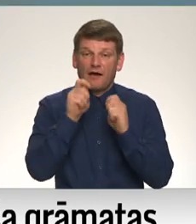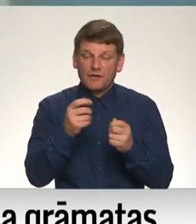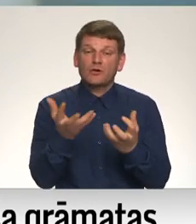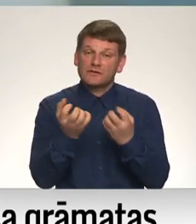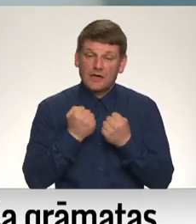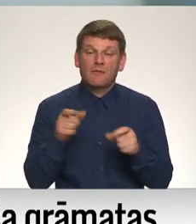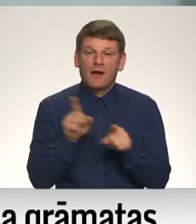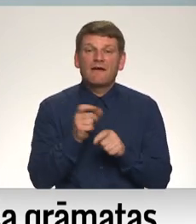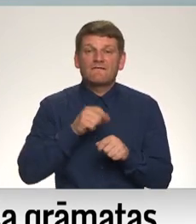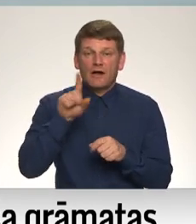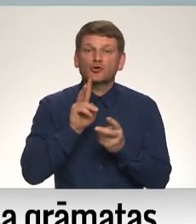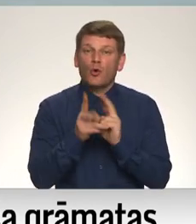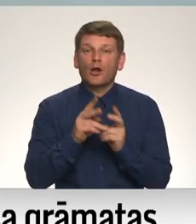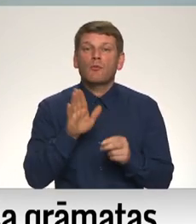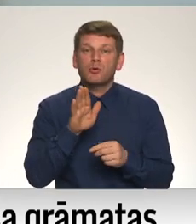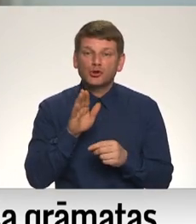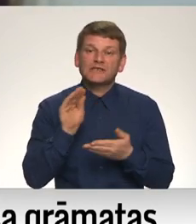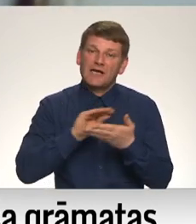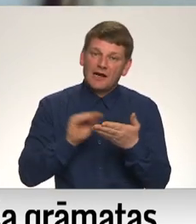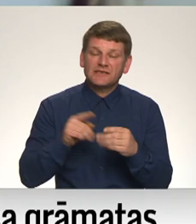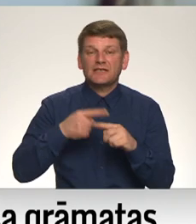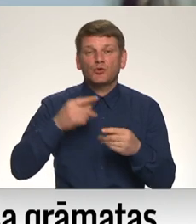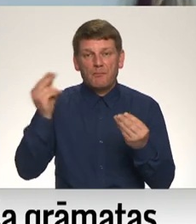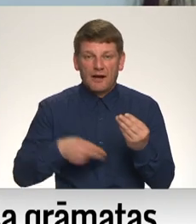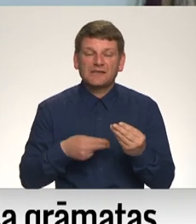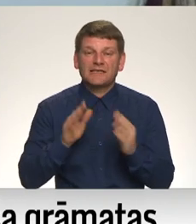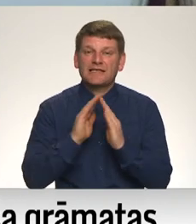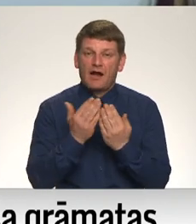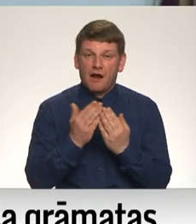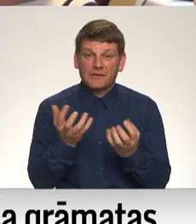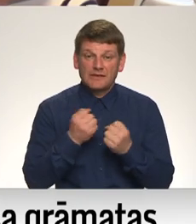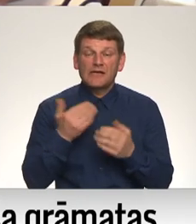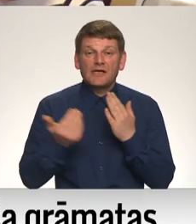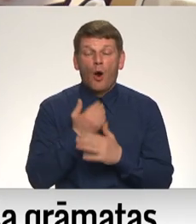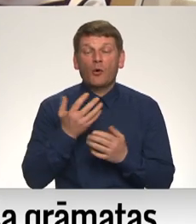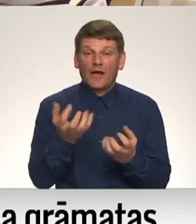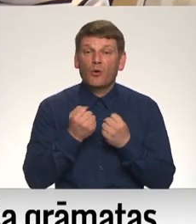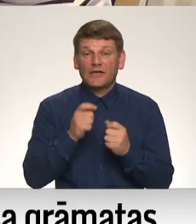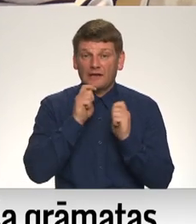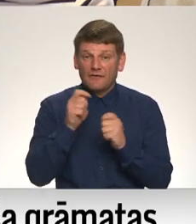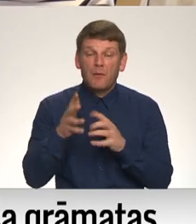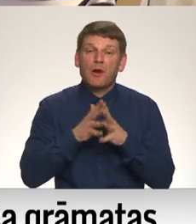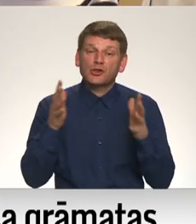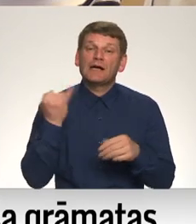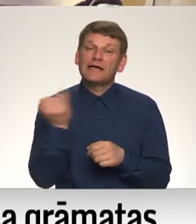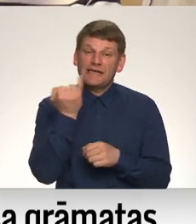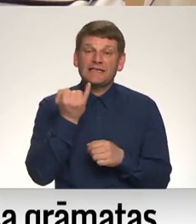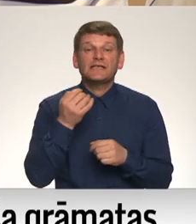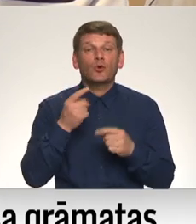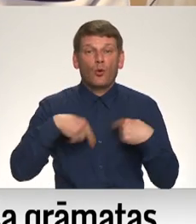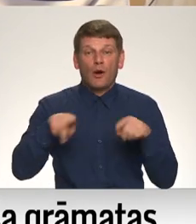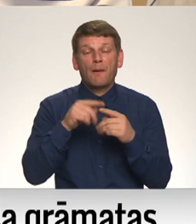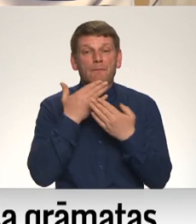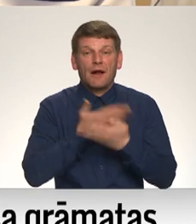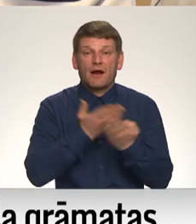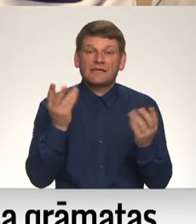arī vairākas skolotāja Buša sarakstītas un parakstītas grāmatas. Jauniegūtie dāvinājumi plašākam interesantu lokam tikšot